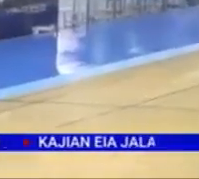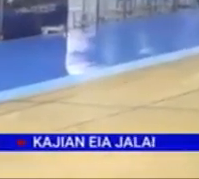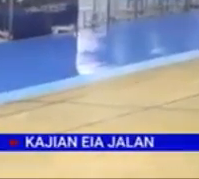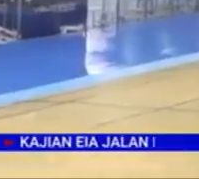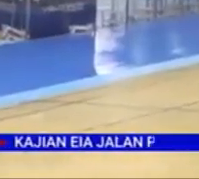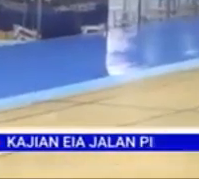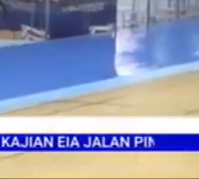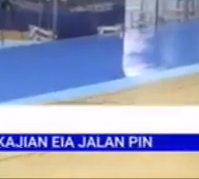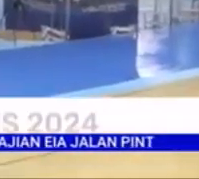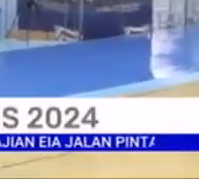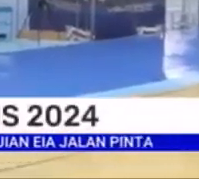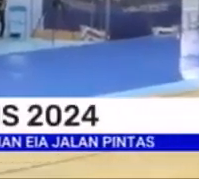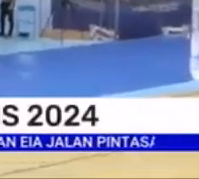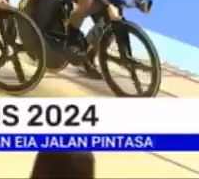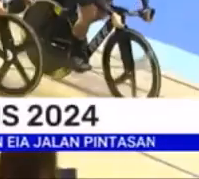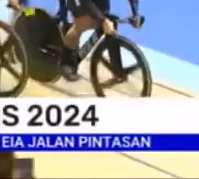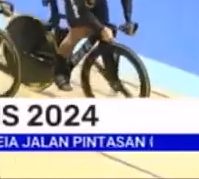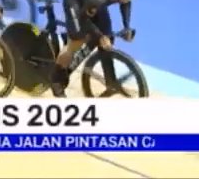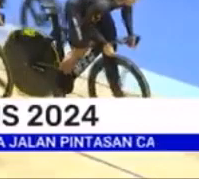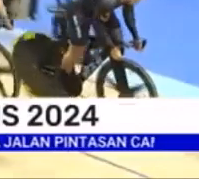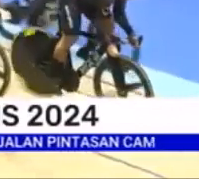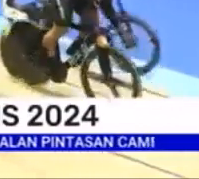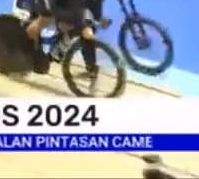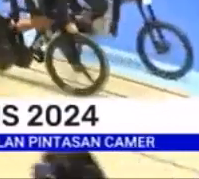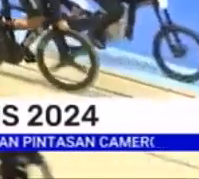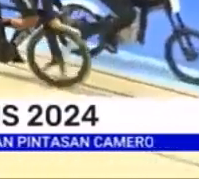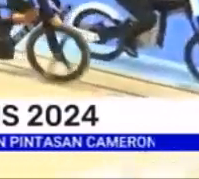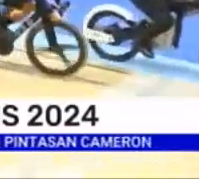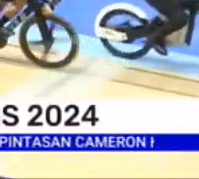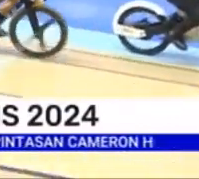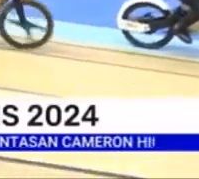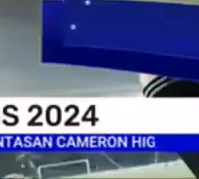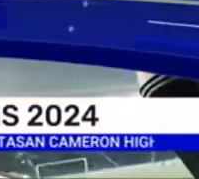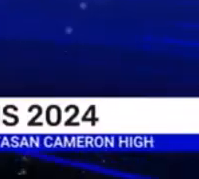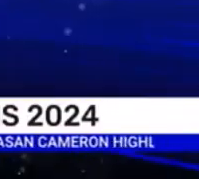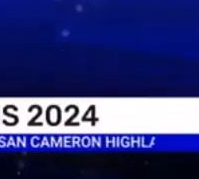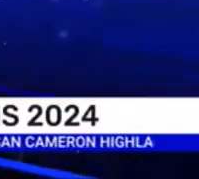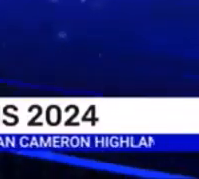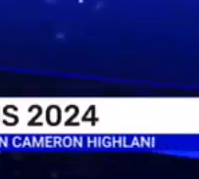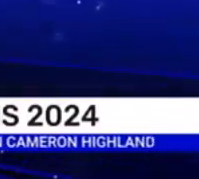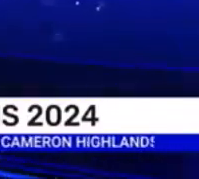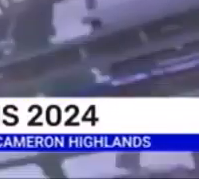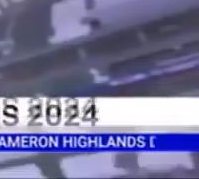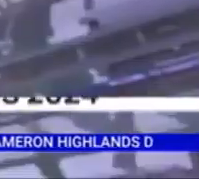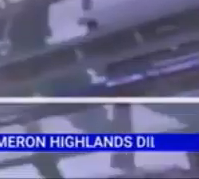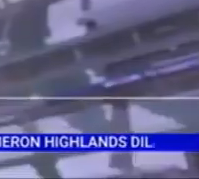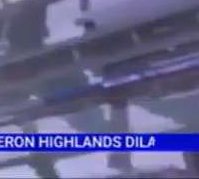Malaysia tuan rumah kejohanan berbasikal Trek Asia 2023.